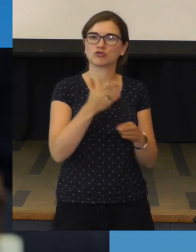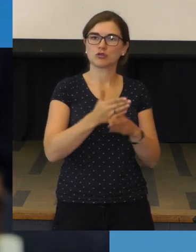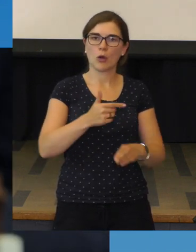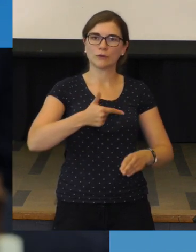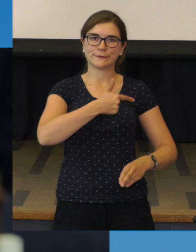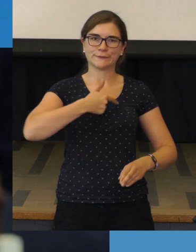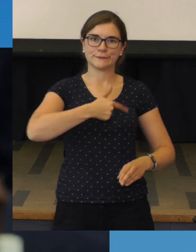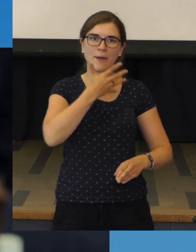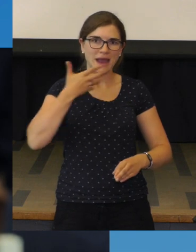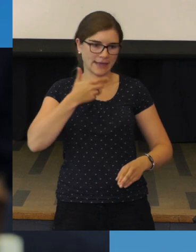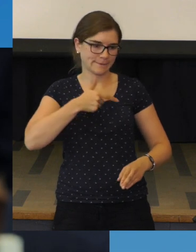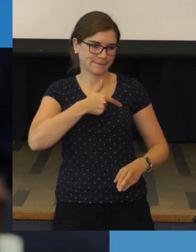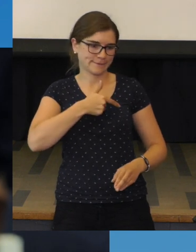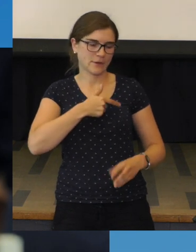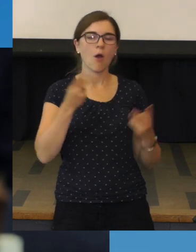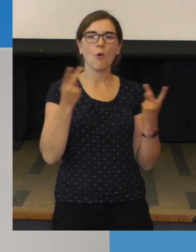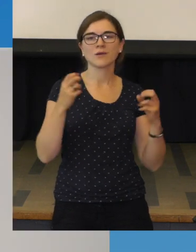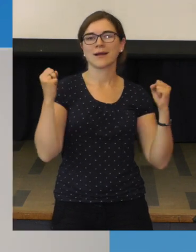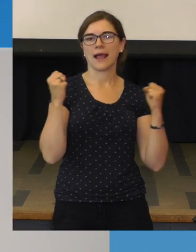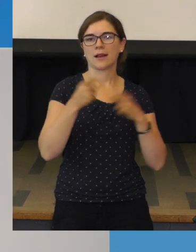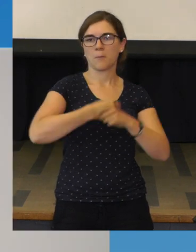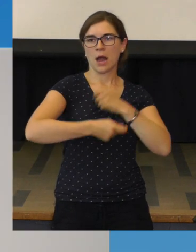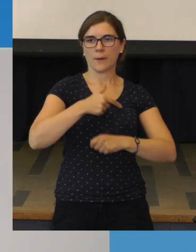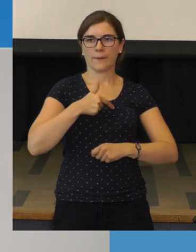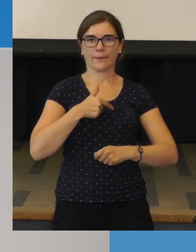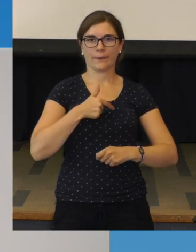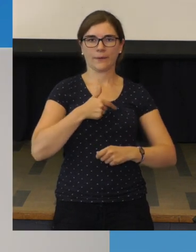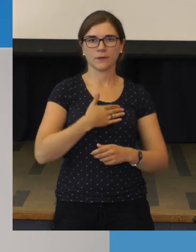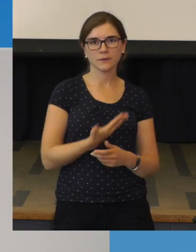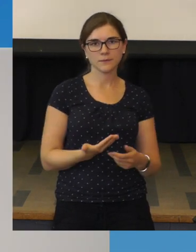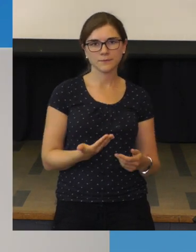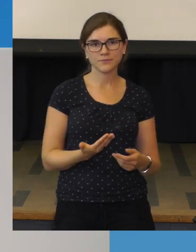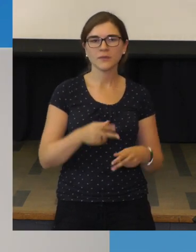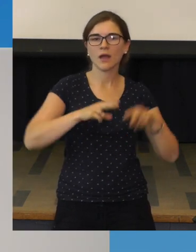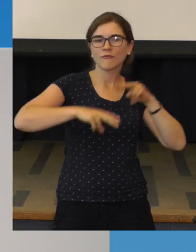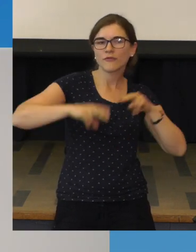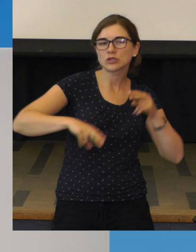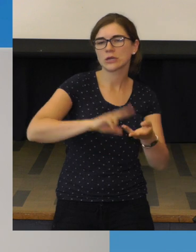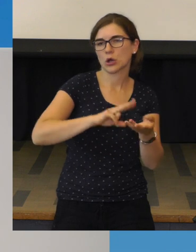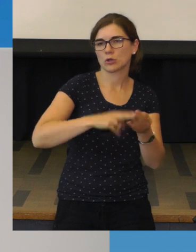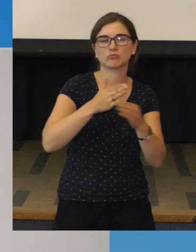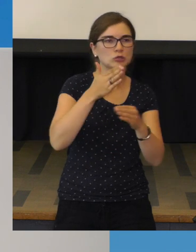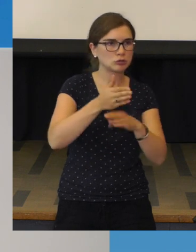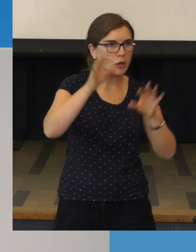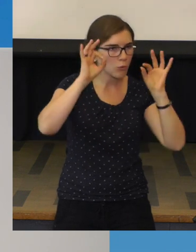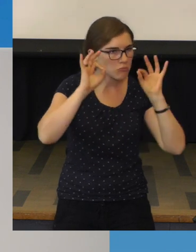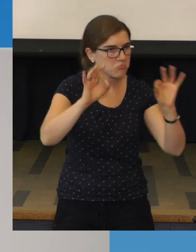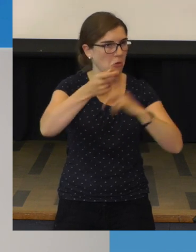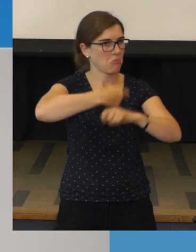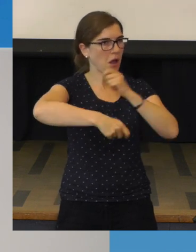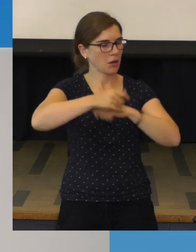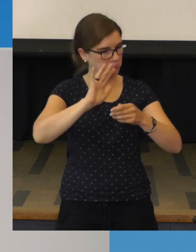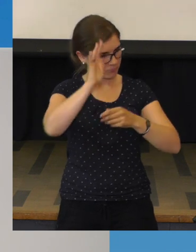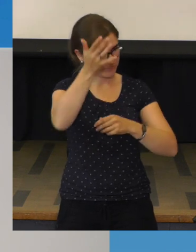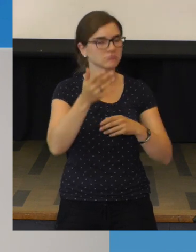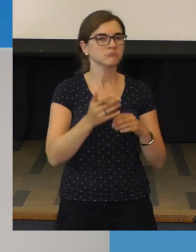durch Hochfrequenzstrom oder durch Kältebehandlung. Und es gibt bestimmte Rhythmusstörungen, die man sehr, sehr gut behandeln kann, also